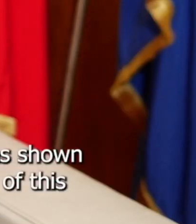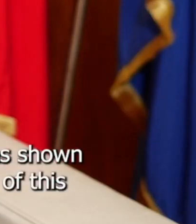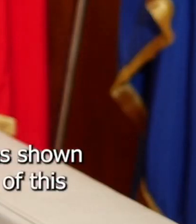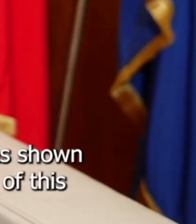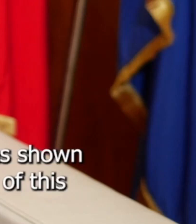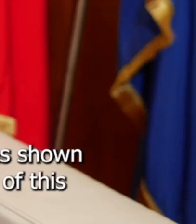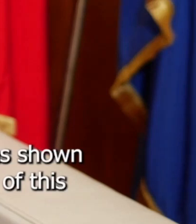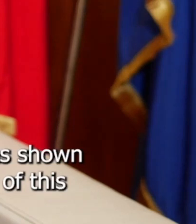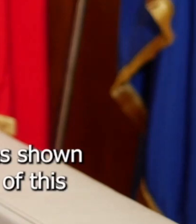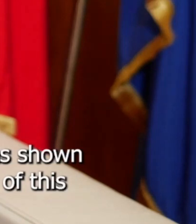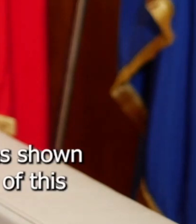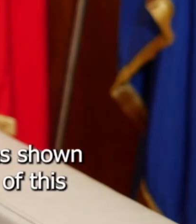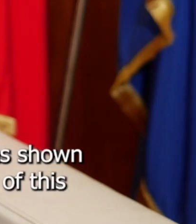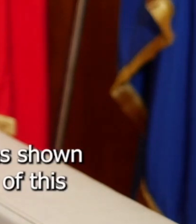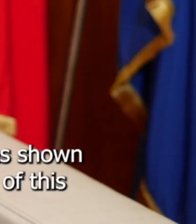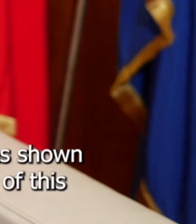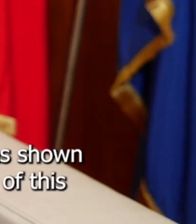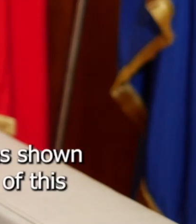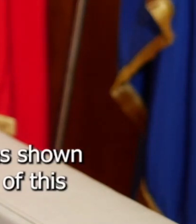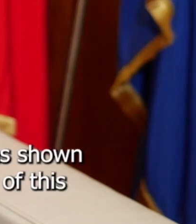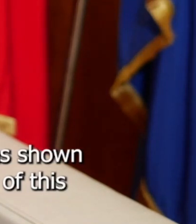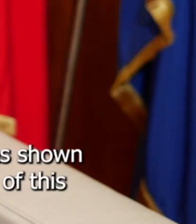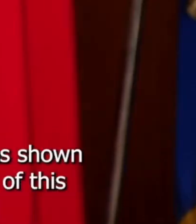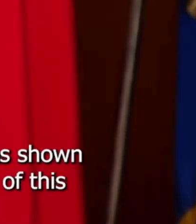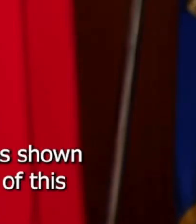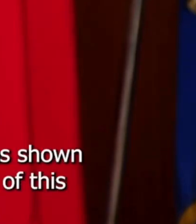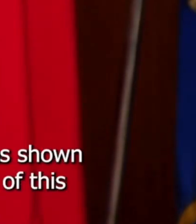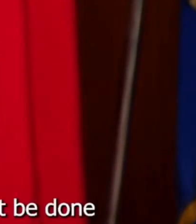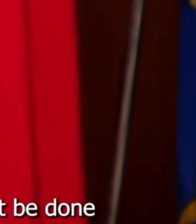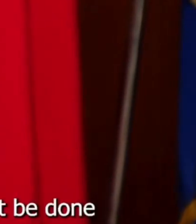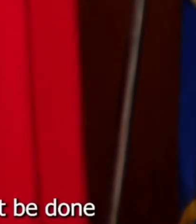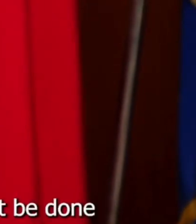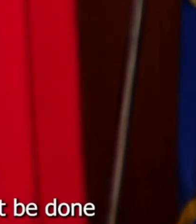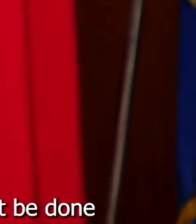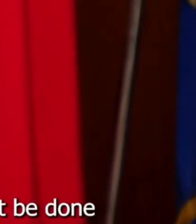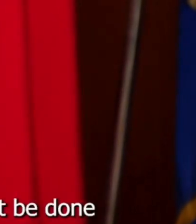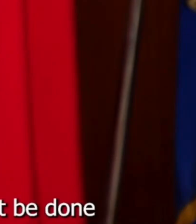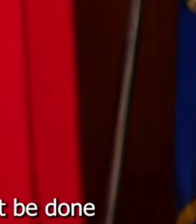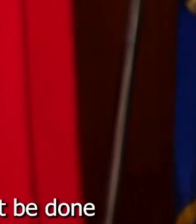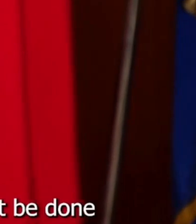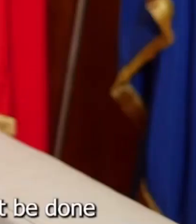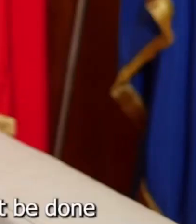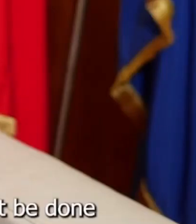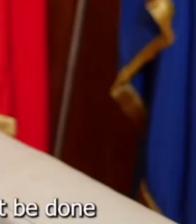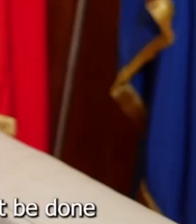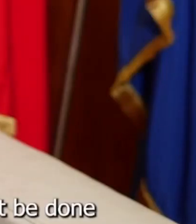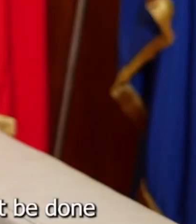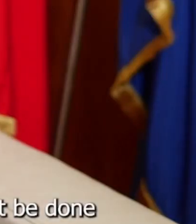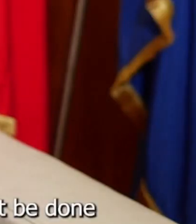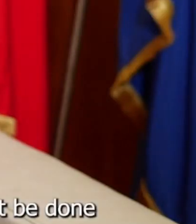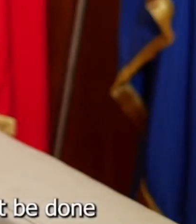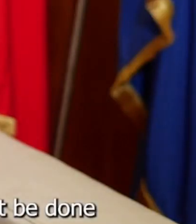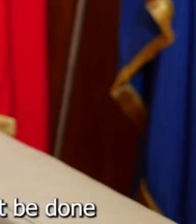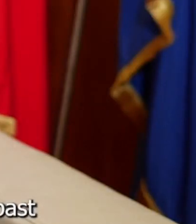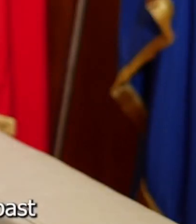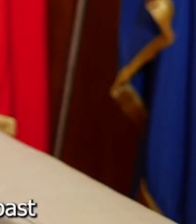non eravamo del tutto preparati a un disastro di questa portata. C'è ancora molto lavoro da fare e questo lavoro